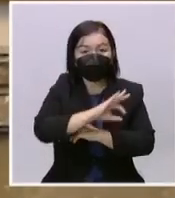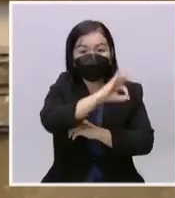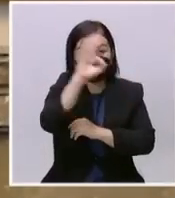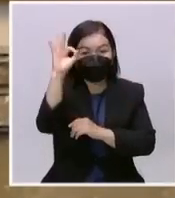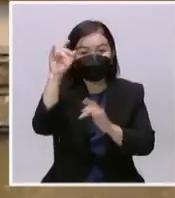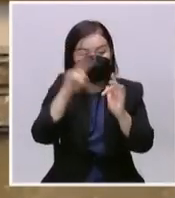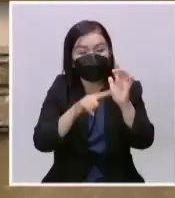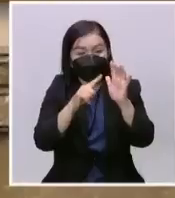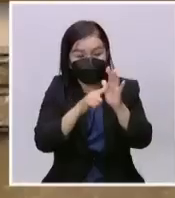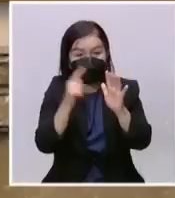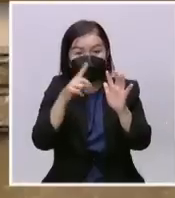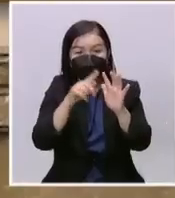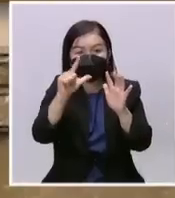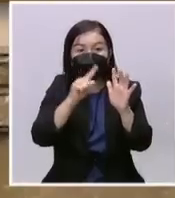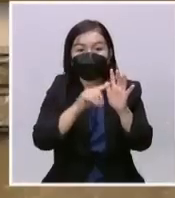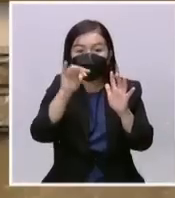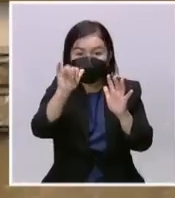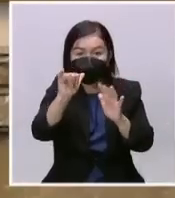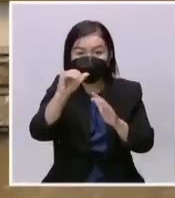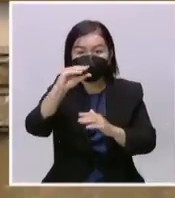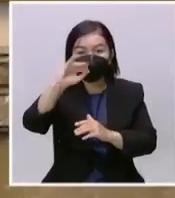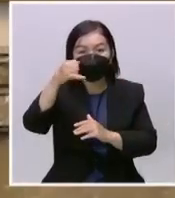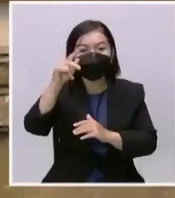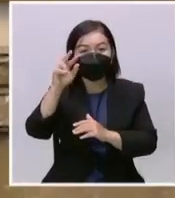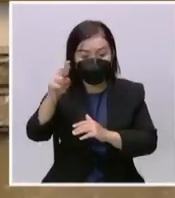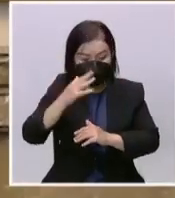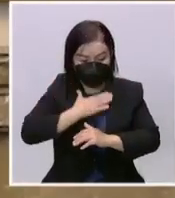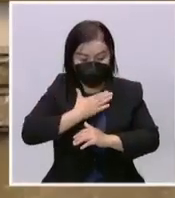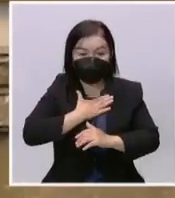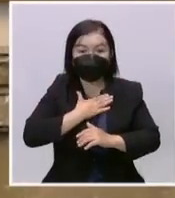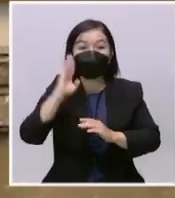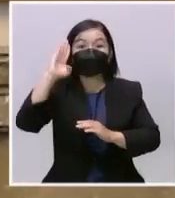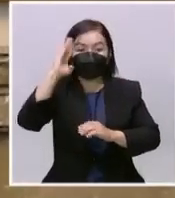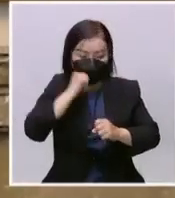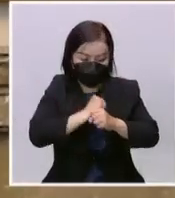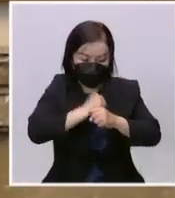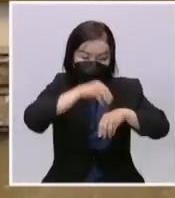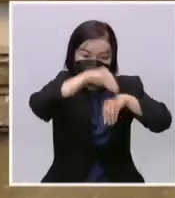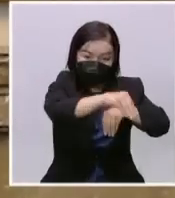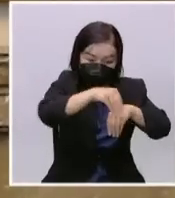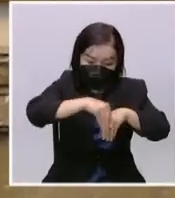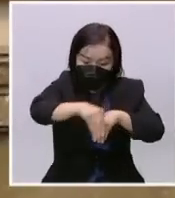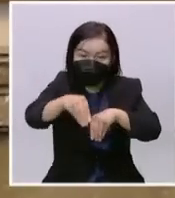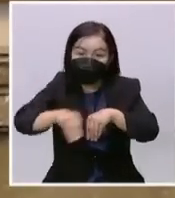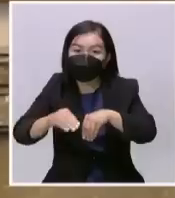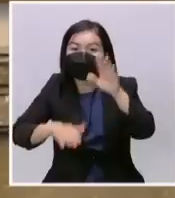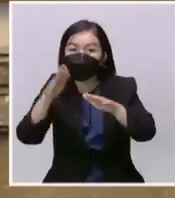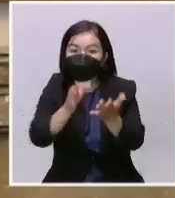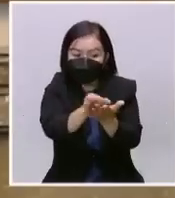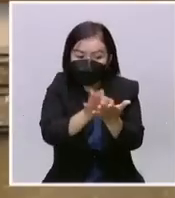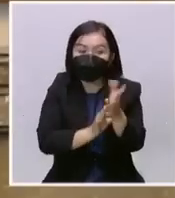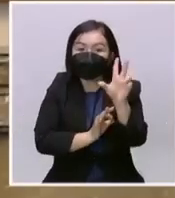าจะผิดนะเราจะให้นะครับ30ล้านเม็ด